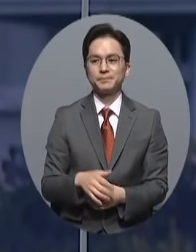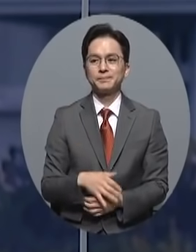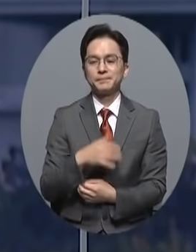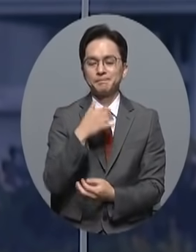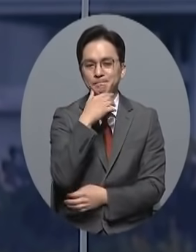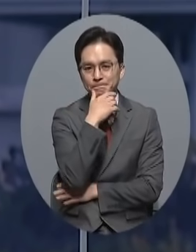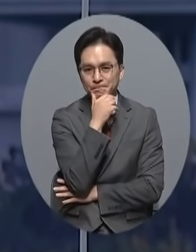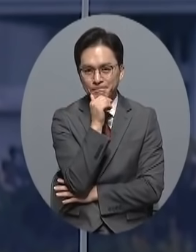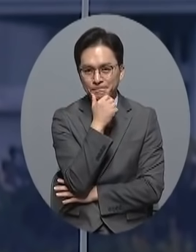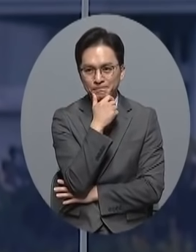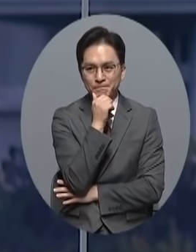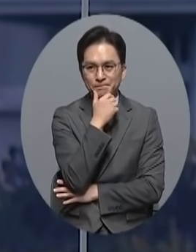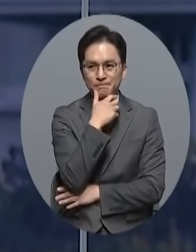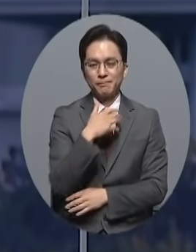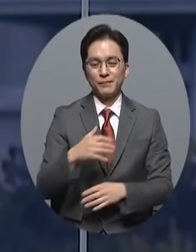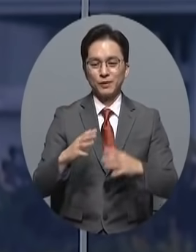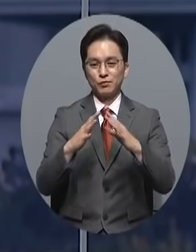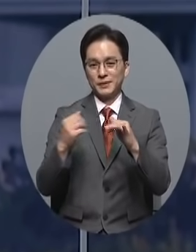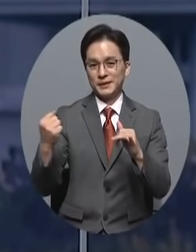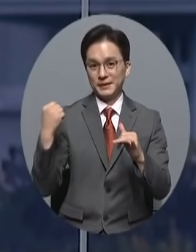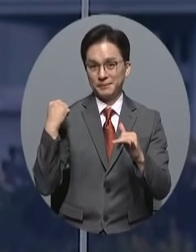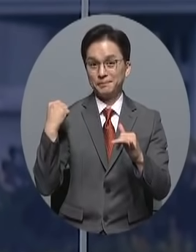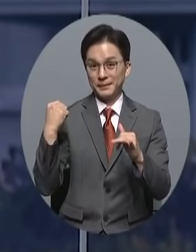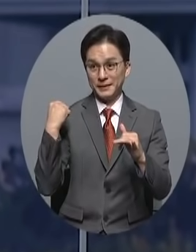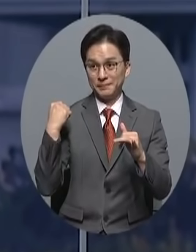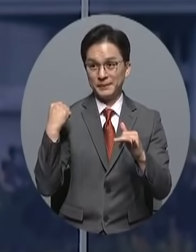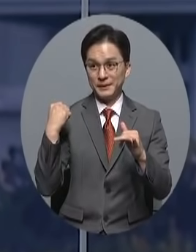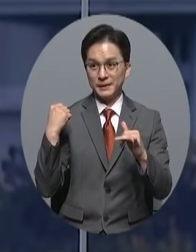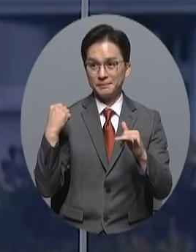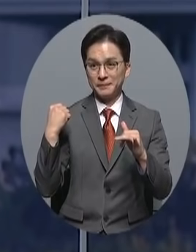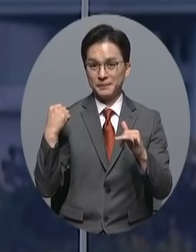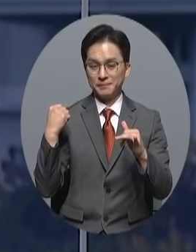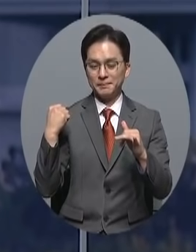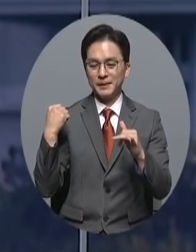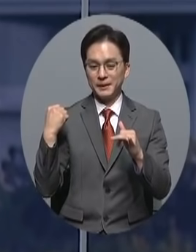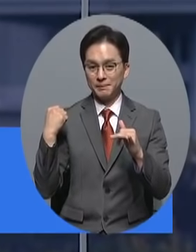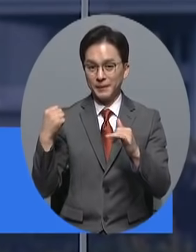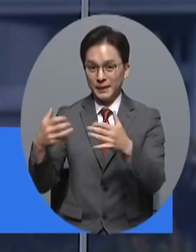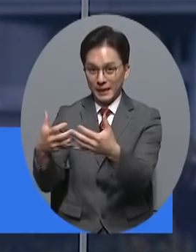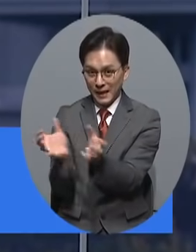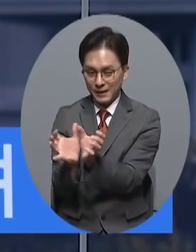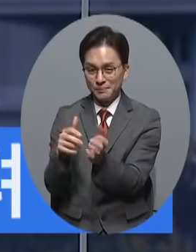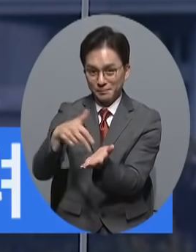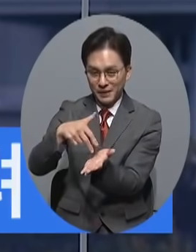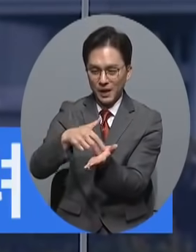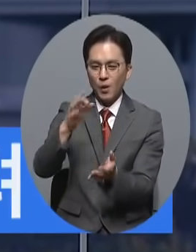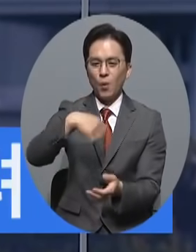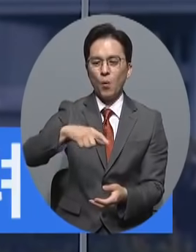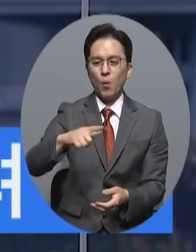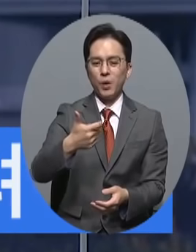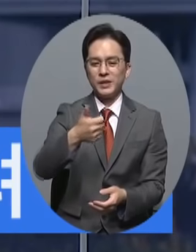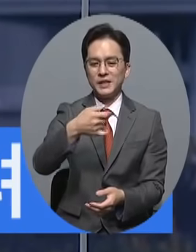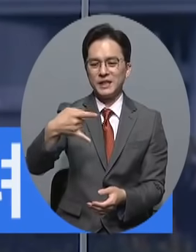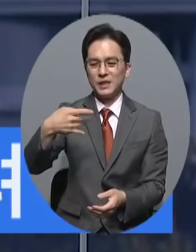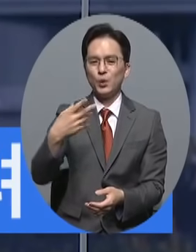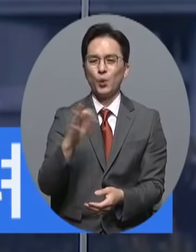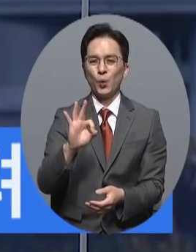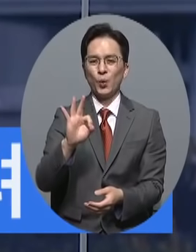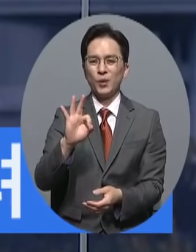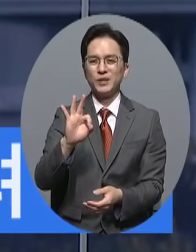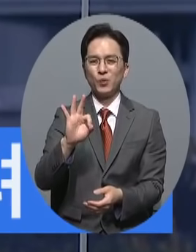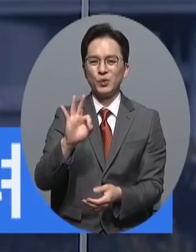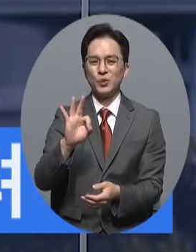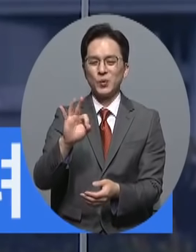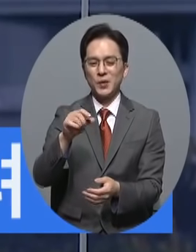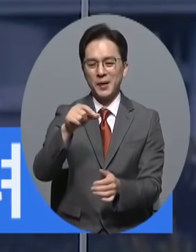제가 한다면은 예. 국민의힘 입장에서는 아마 원희룡 후보가 4강에 들어오는 걸 원할 거예요. 예. 왜냐하면 좀 더 어떤 이슈를 좀 아젠다를